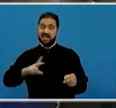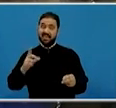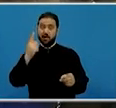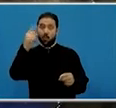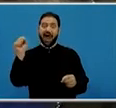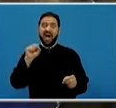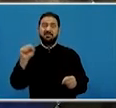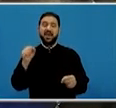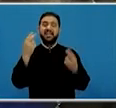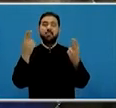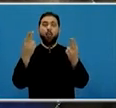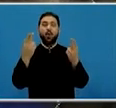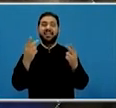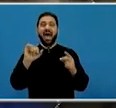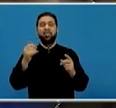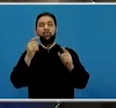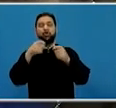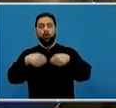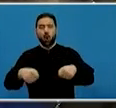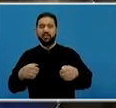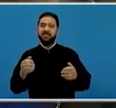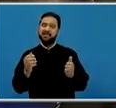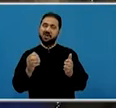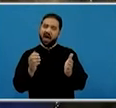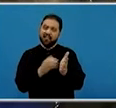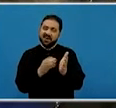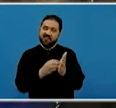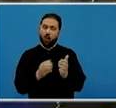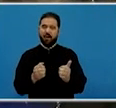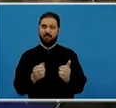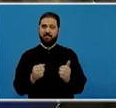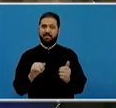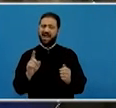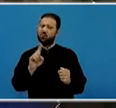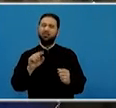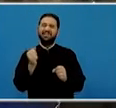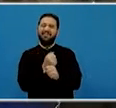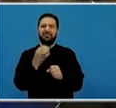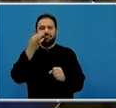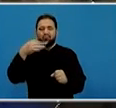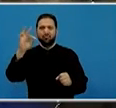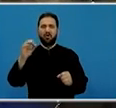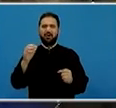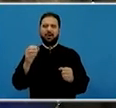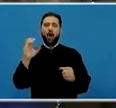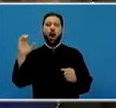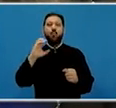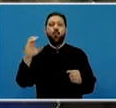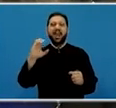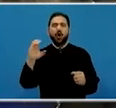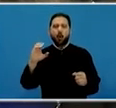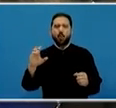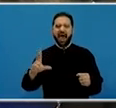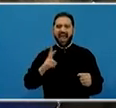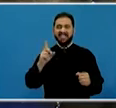toții avem nevoie, dar care nu se realizează chiar atât de ușor. Pentru că comuniunea presupune un gen de